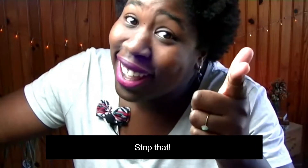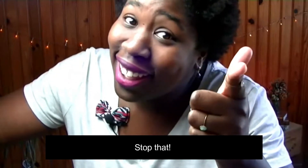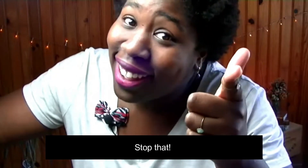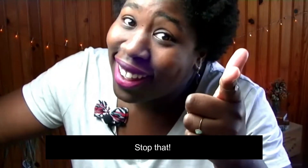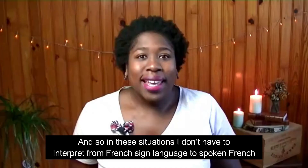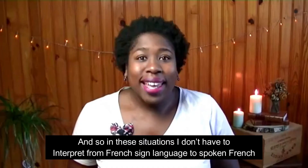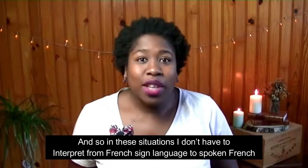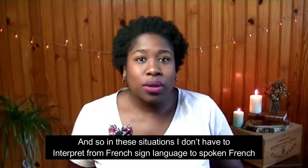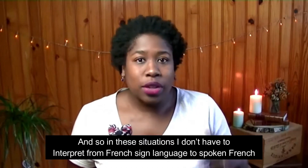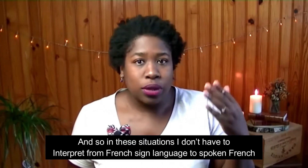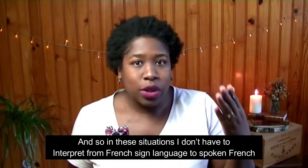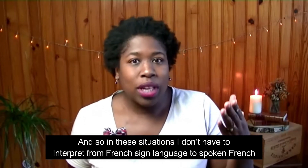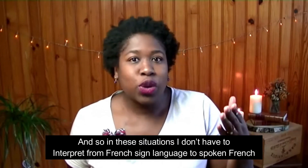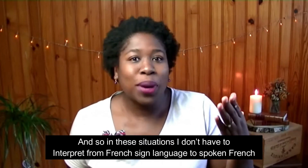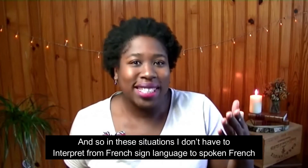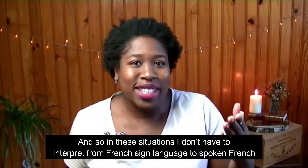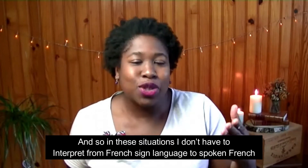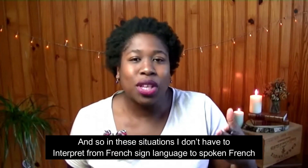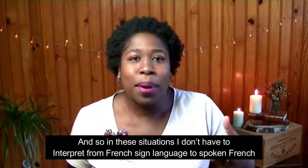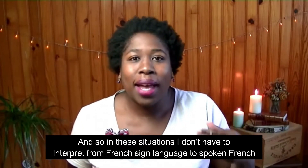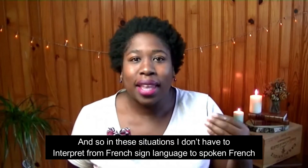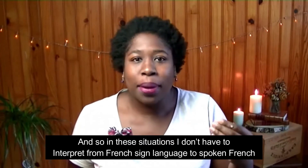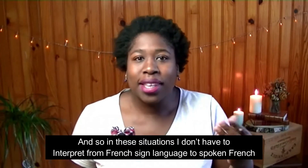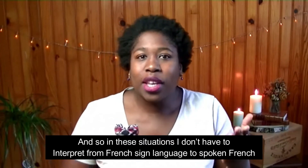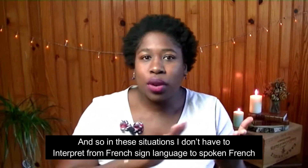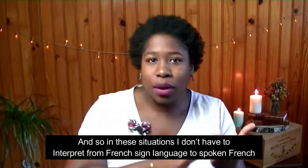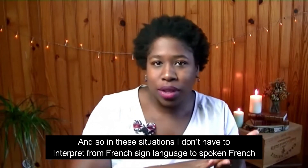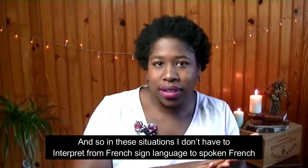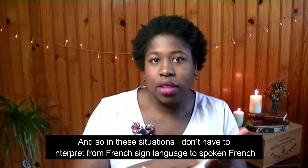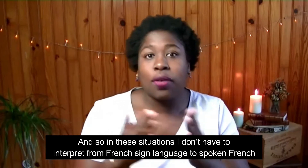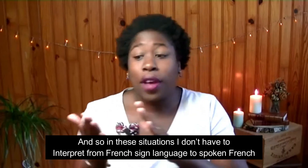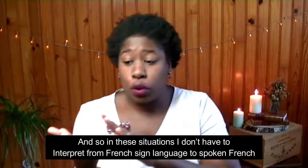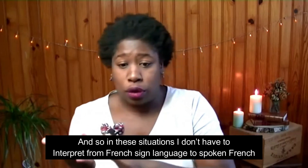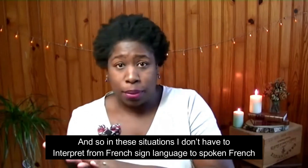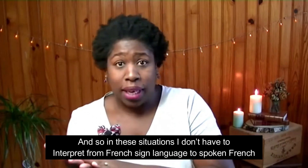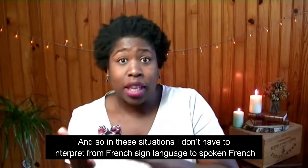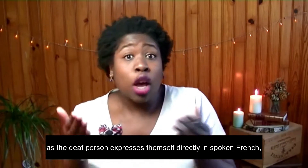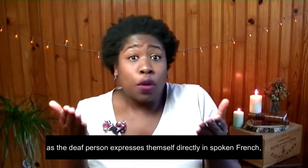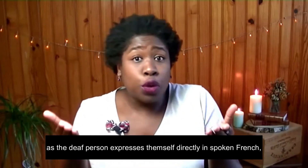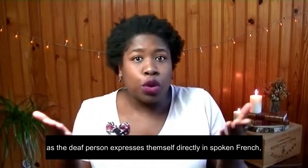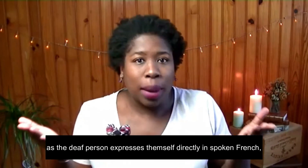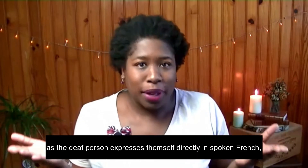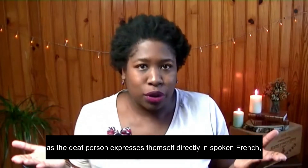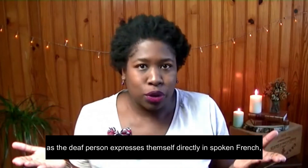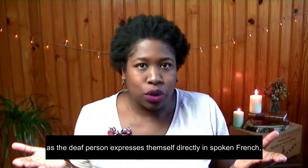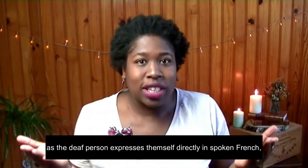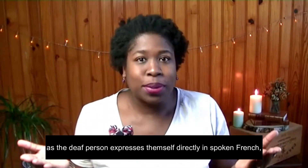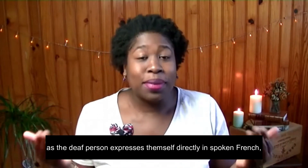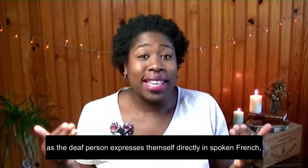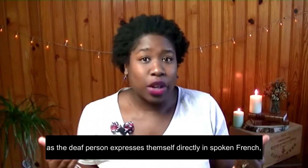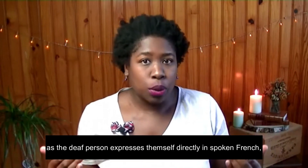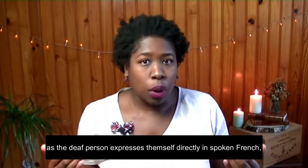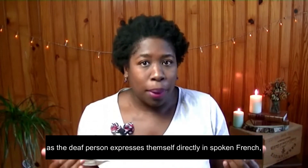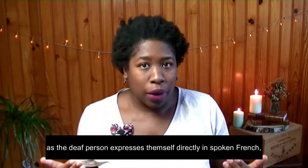Arrête ça! Et dans cette situation précise, je n'ai pas à interpréter de la langue des signes vers le français parlé vu que la personne sourde